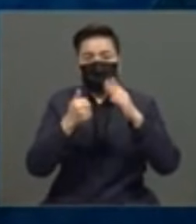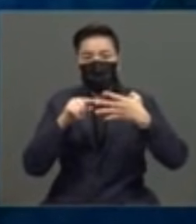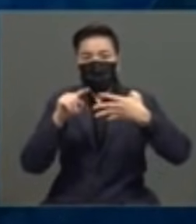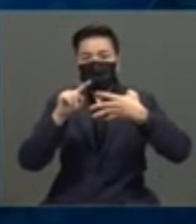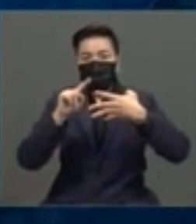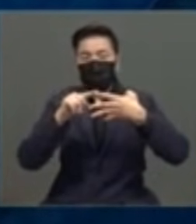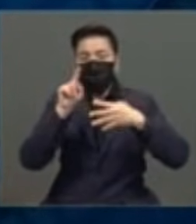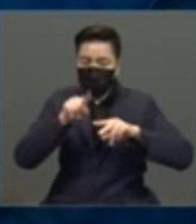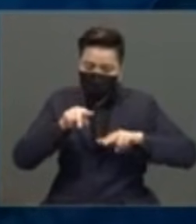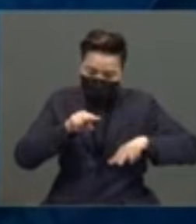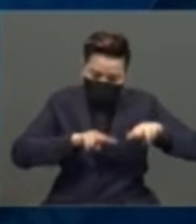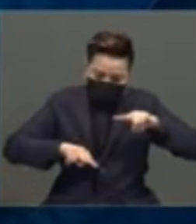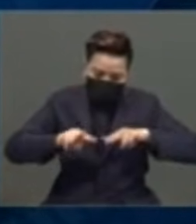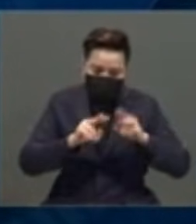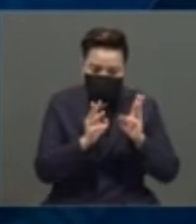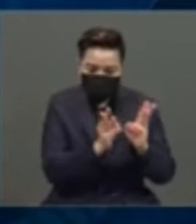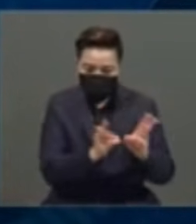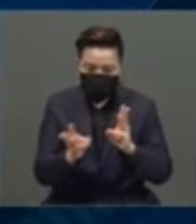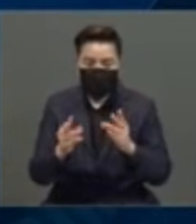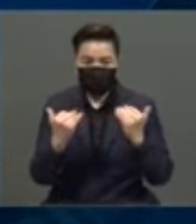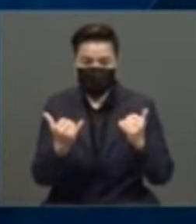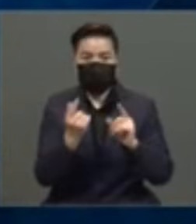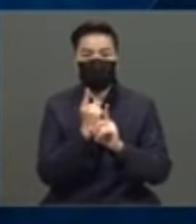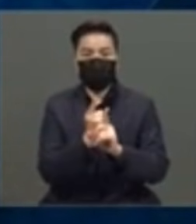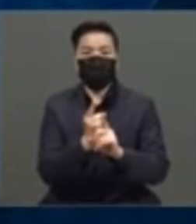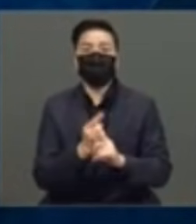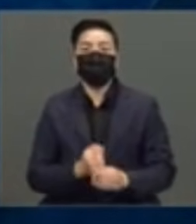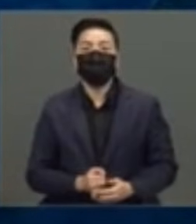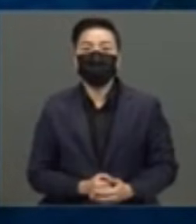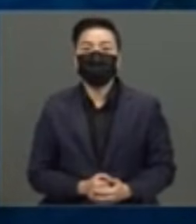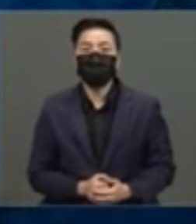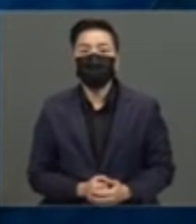ดูแลต้องมีมาตรการนี้ออกมาด้วยนะครับ